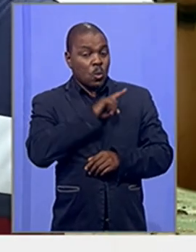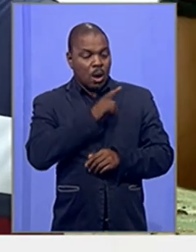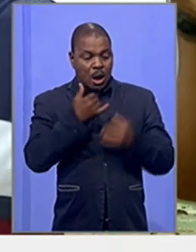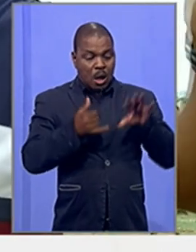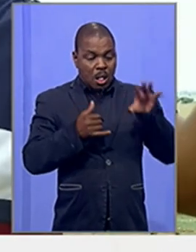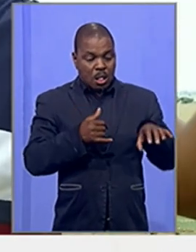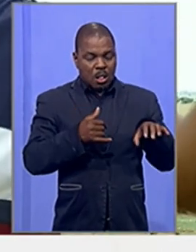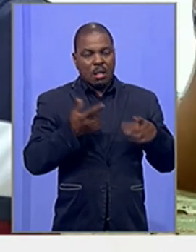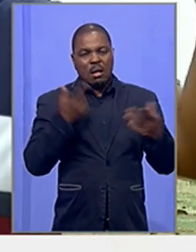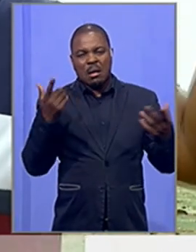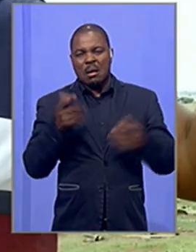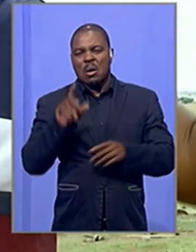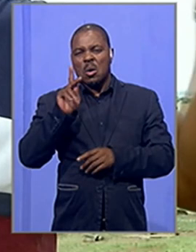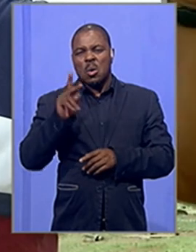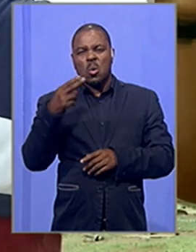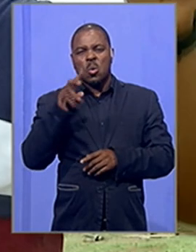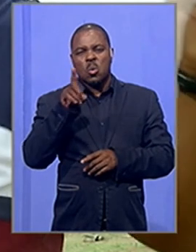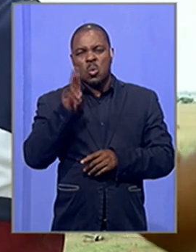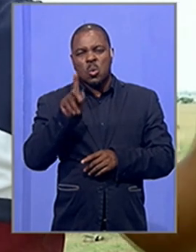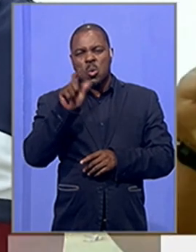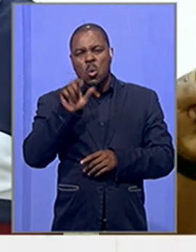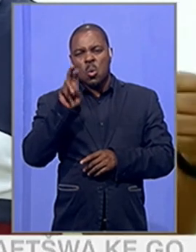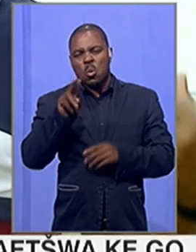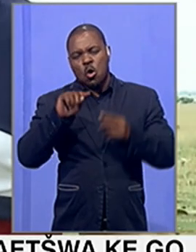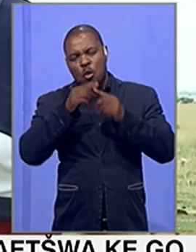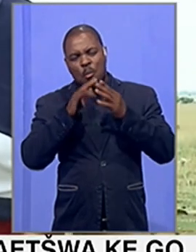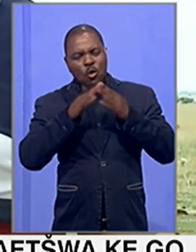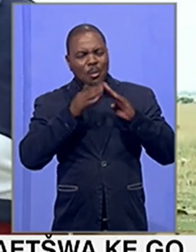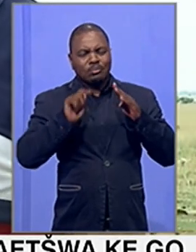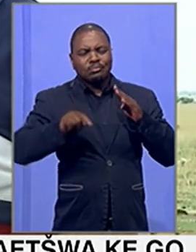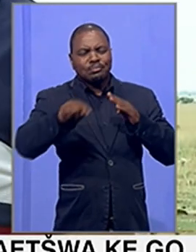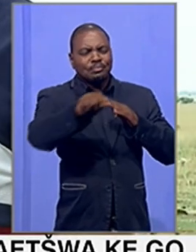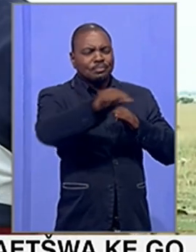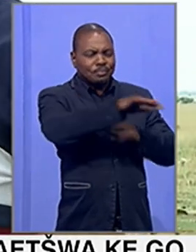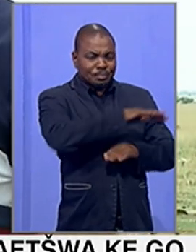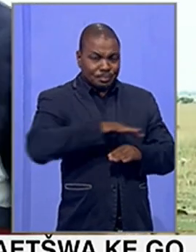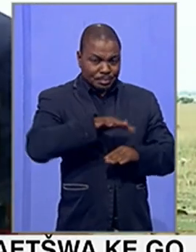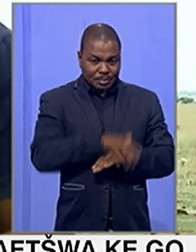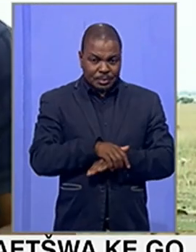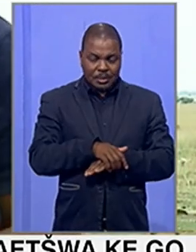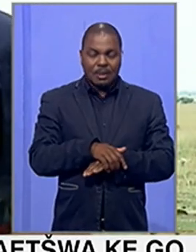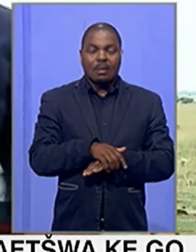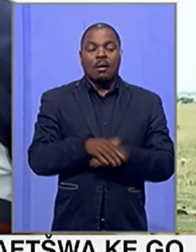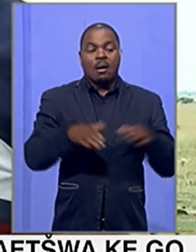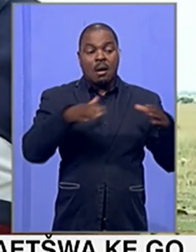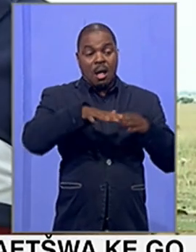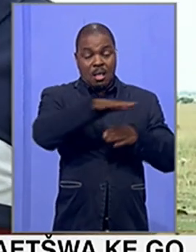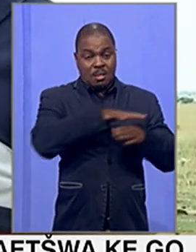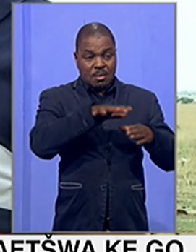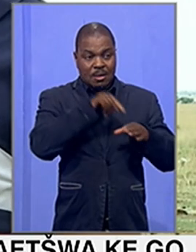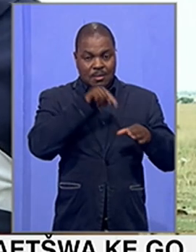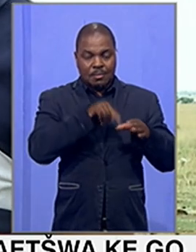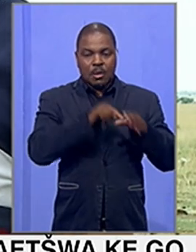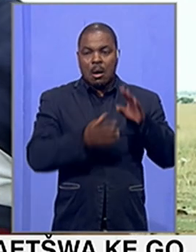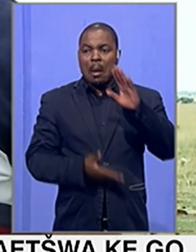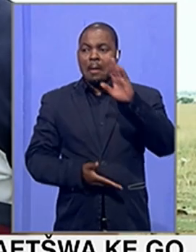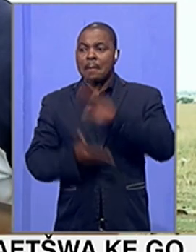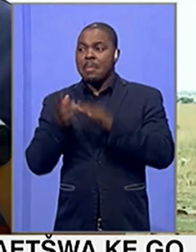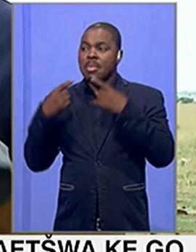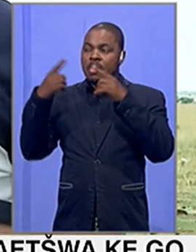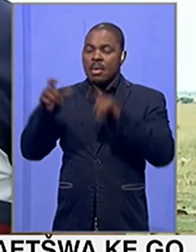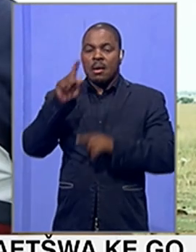teng wela ke tswa ko khutlo ko Kokomeng ko molelema, every corners of this ba ga Maidi cluster area. Go tswa mo go tsone go ya ka ko taung,